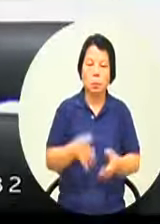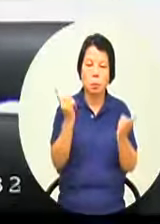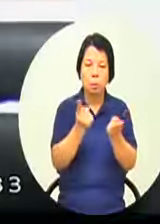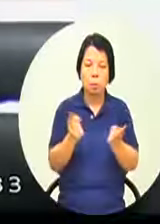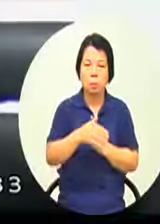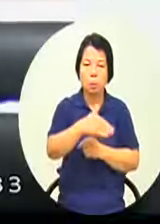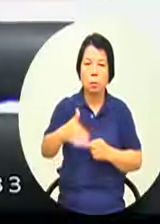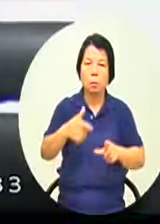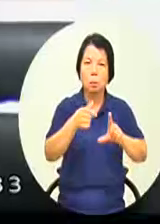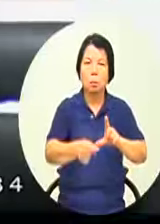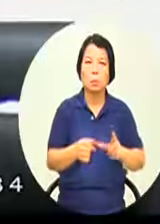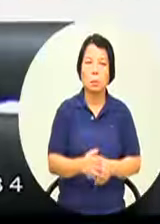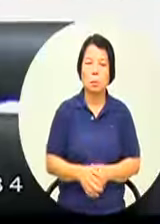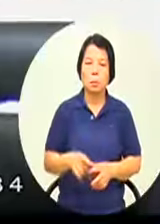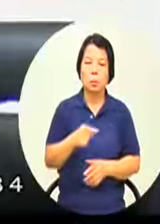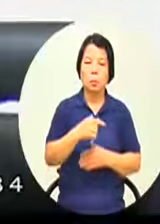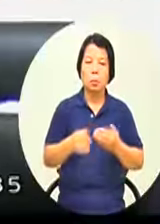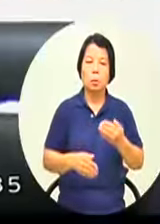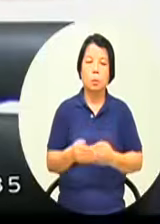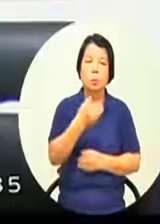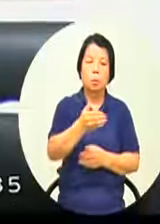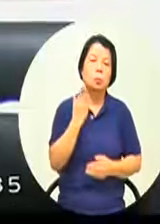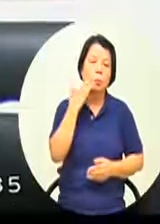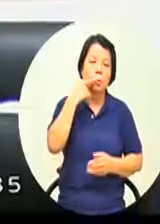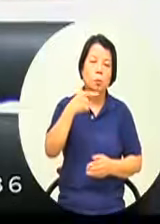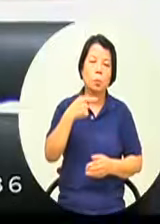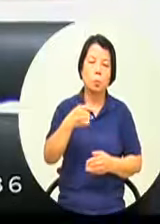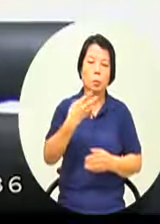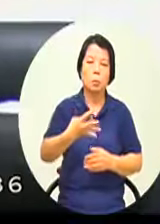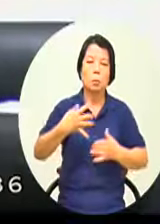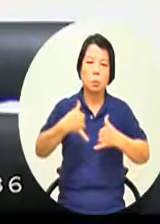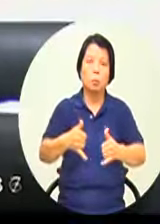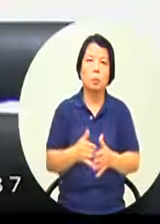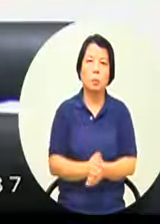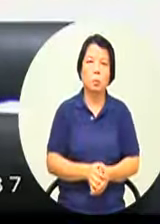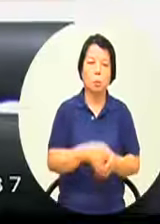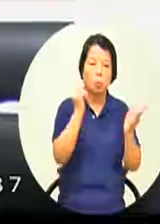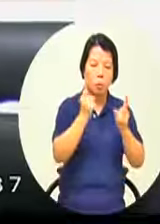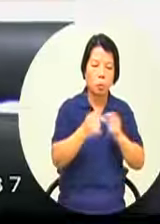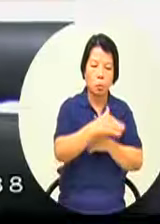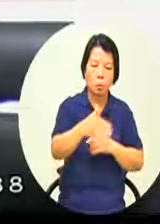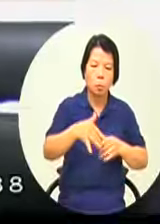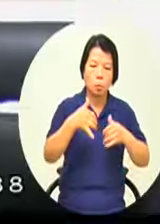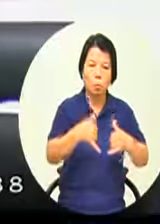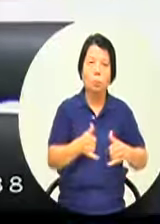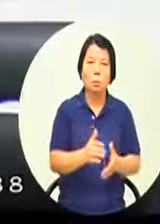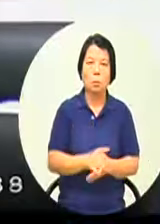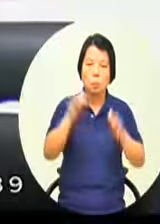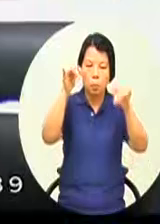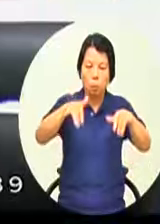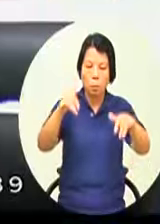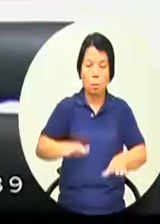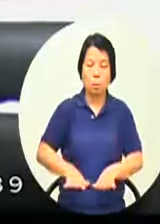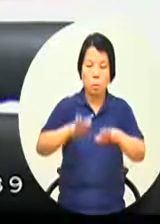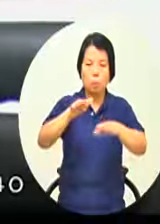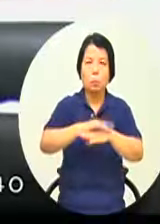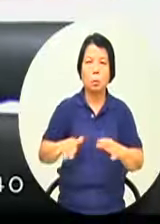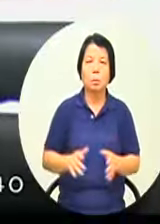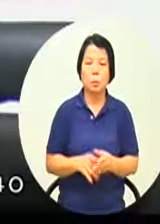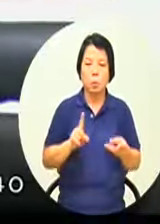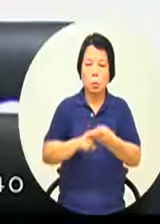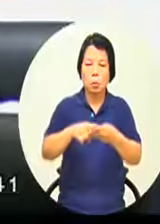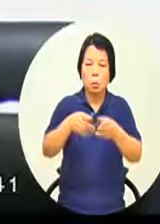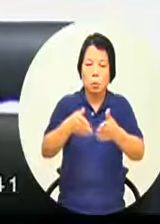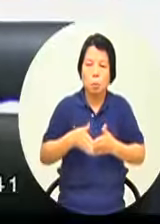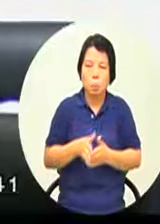你说我们的9如4路，我们的鼓山路，你说下雨会淹水，最主要是什